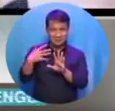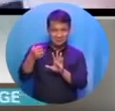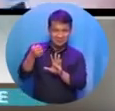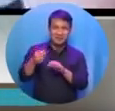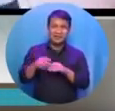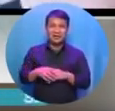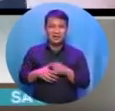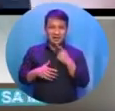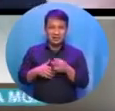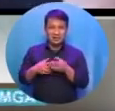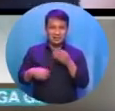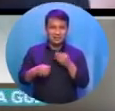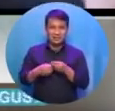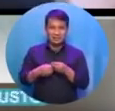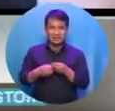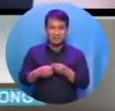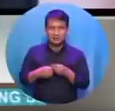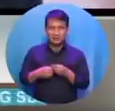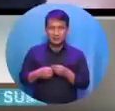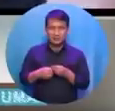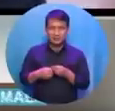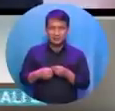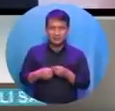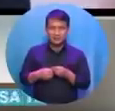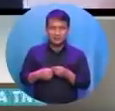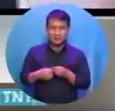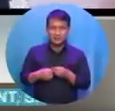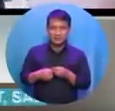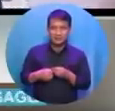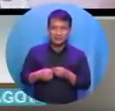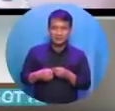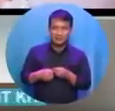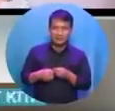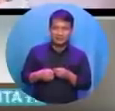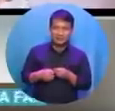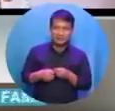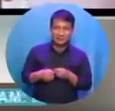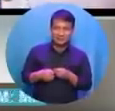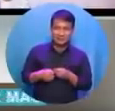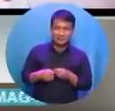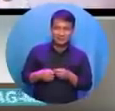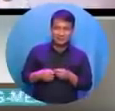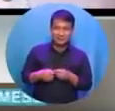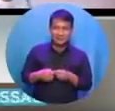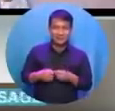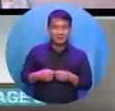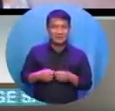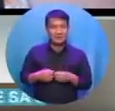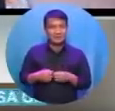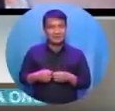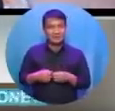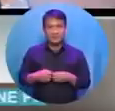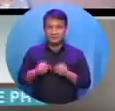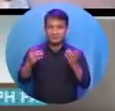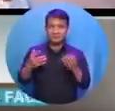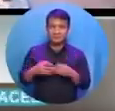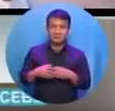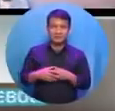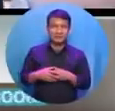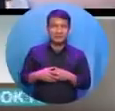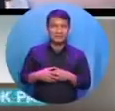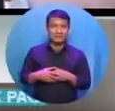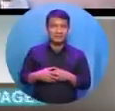sandali lang. Meron ba kayong cable TV? May wala, block lang po. Wala kayong cable?